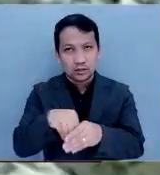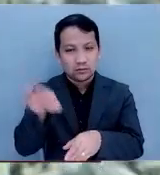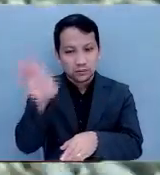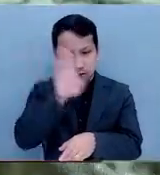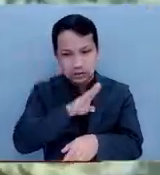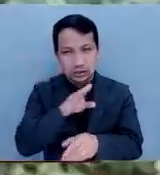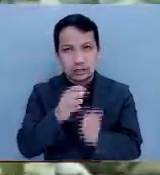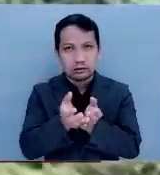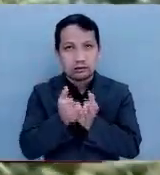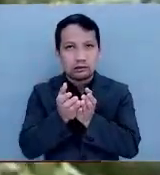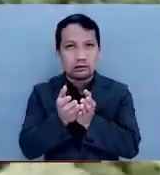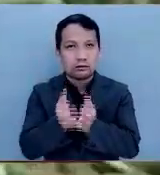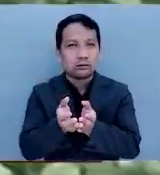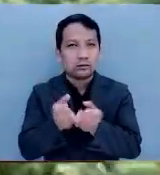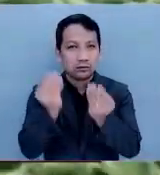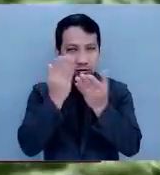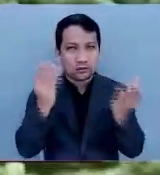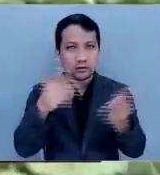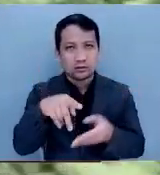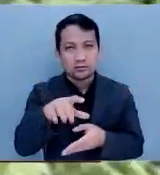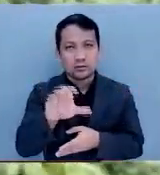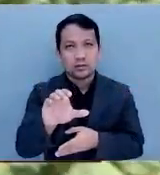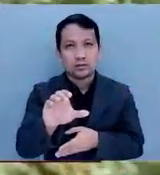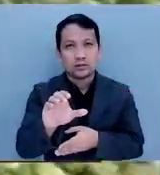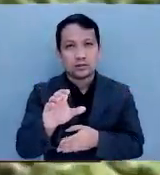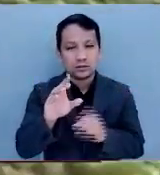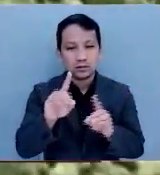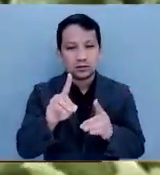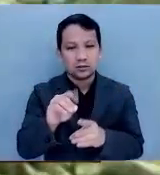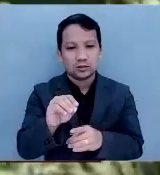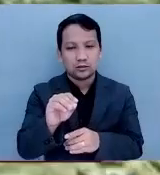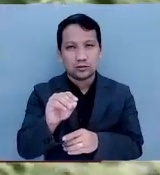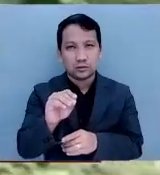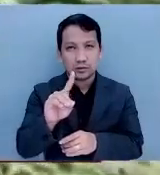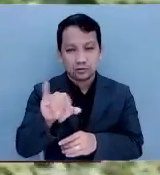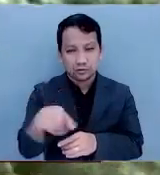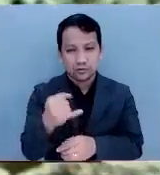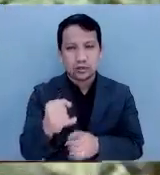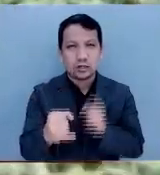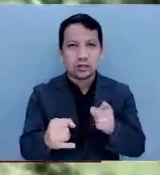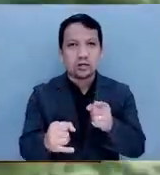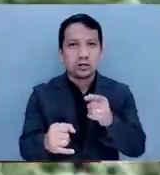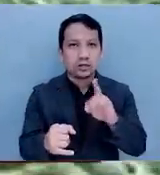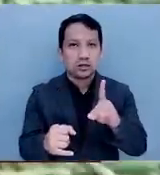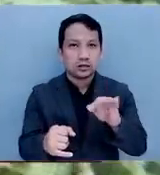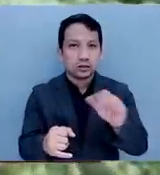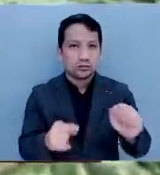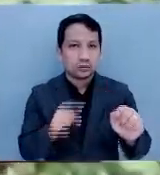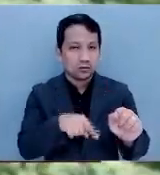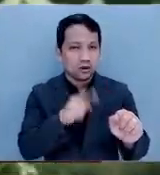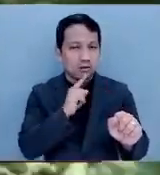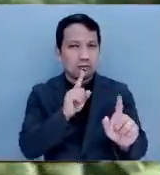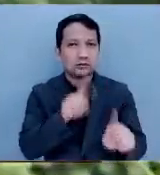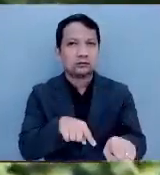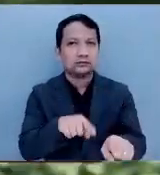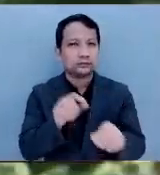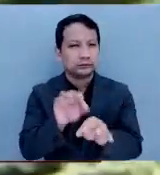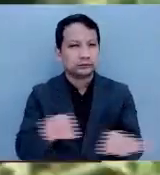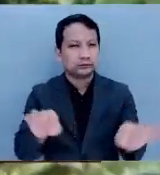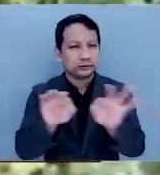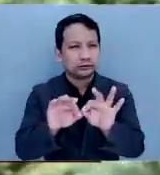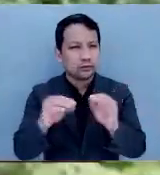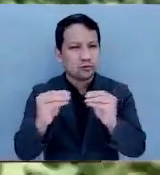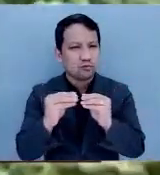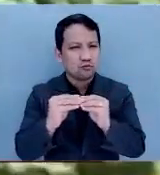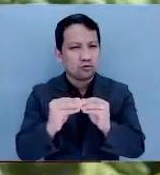mga bahura. Naipabot na ng PCG sa Department of Justice at Department of Foreign Affairs ang ulat nila kaugnay dito. Pero aminado silang kailangan pa ng mas matibay